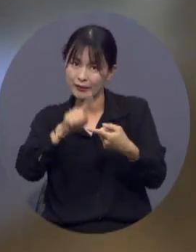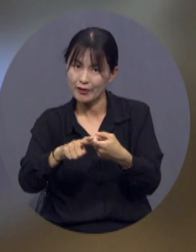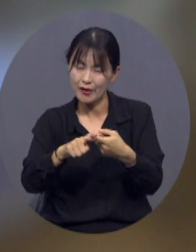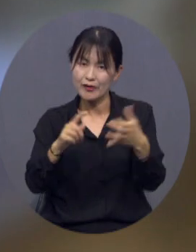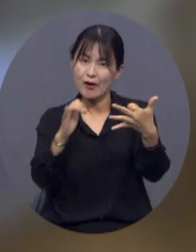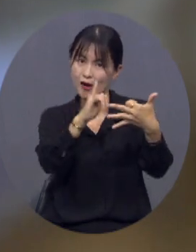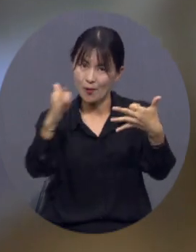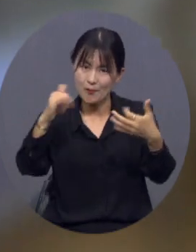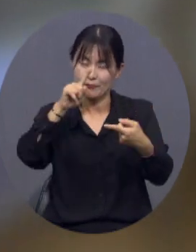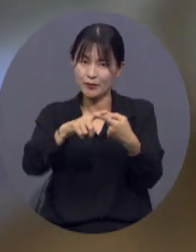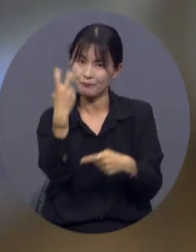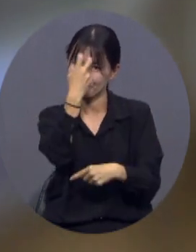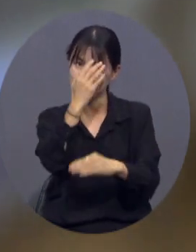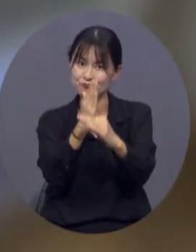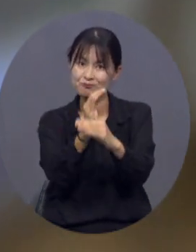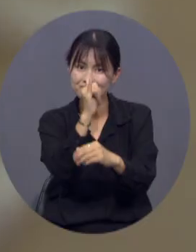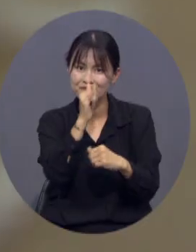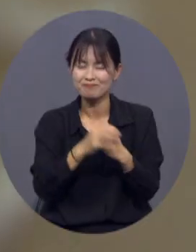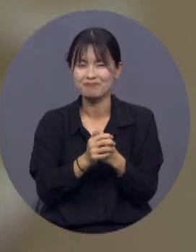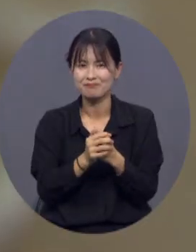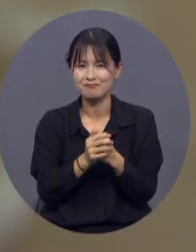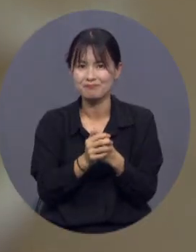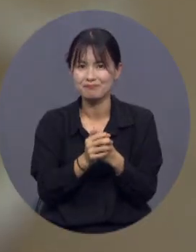19명을 조사하고 있습니다